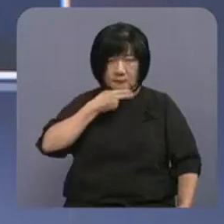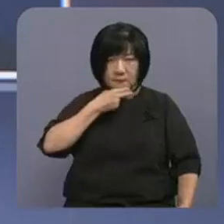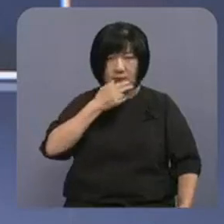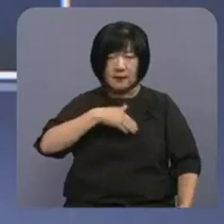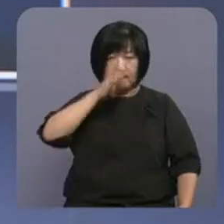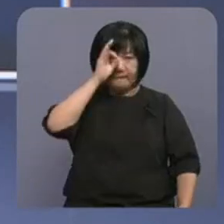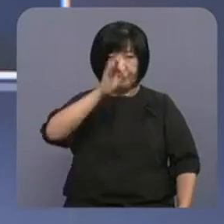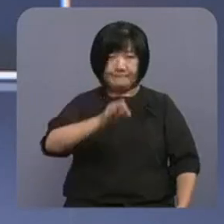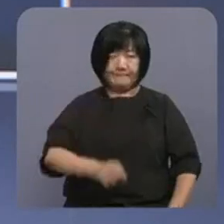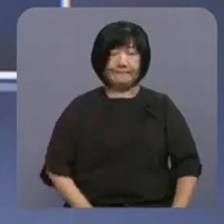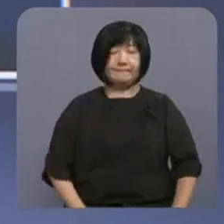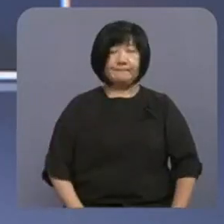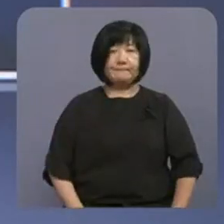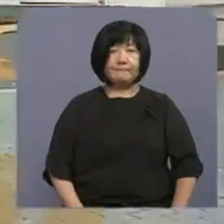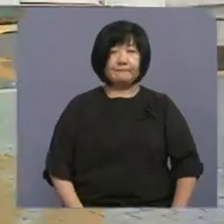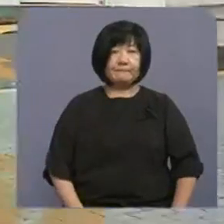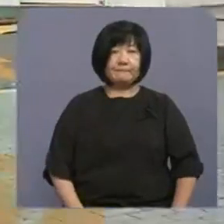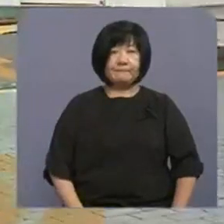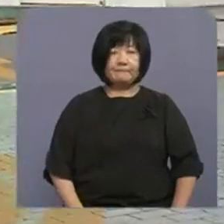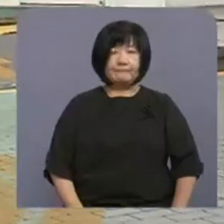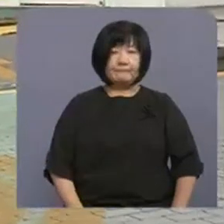살펴봤습니다.